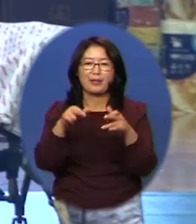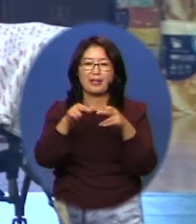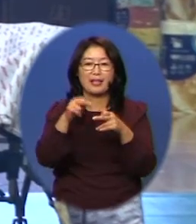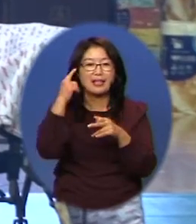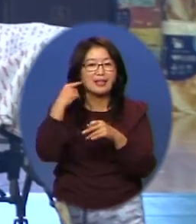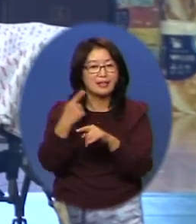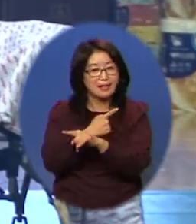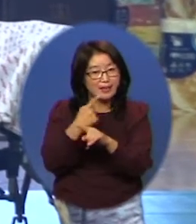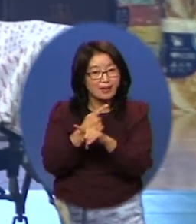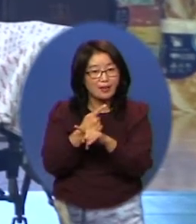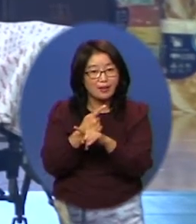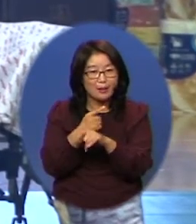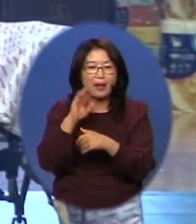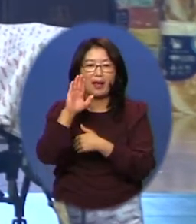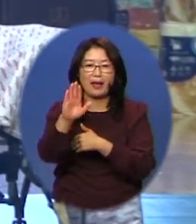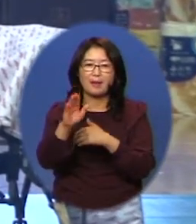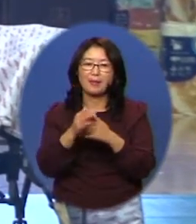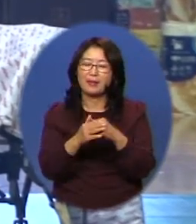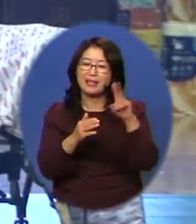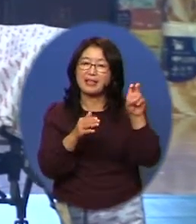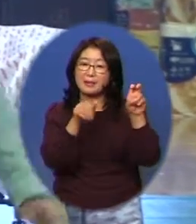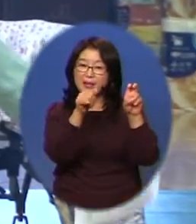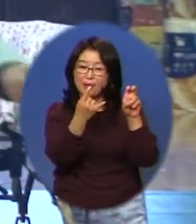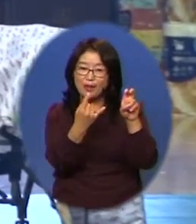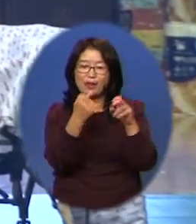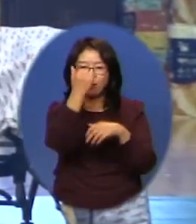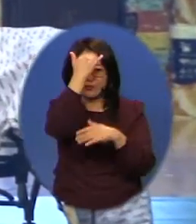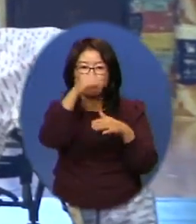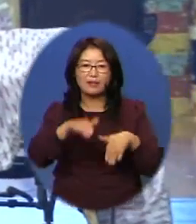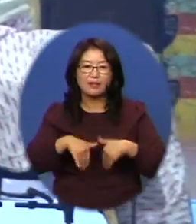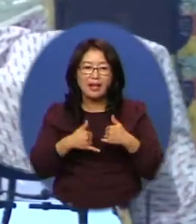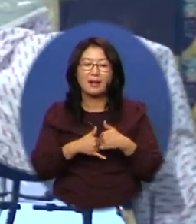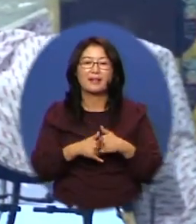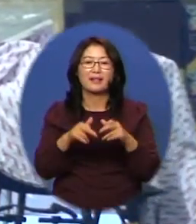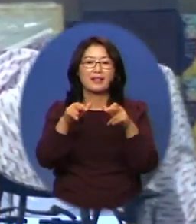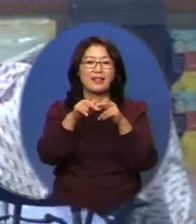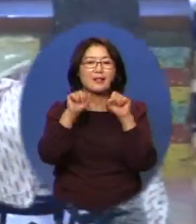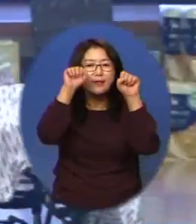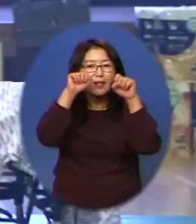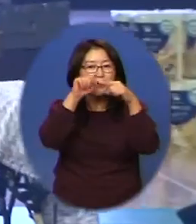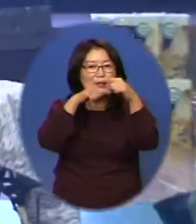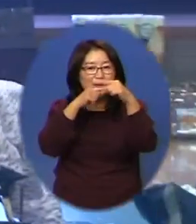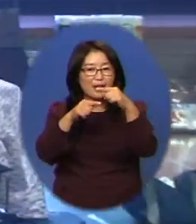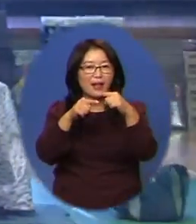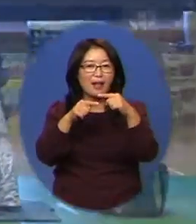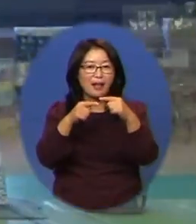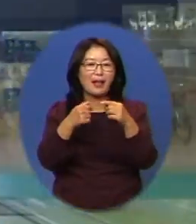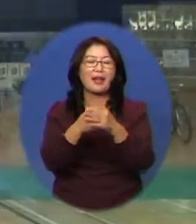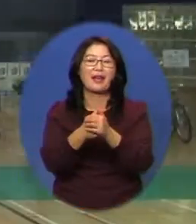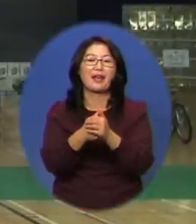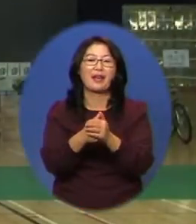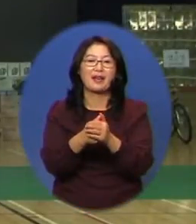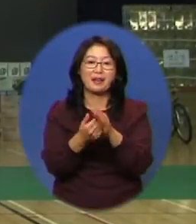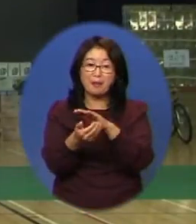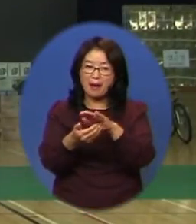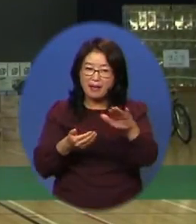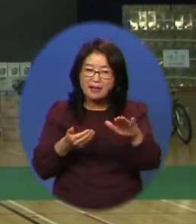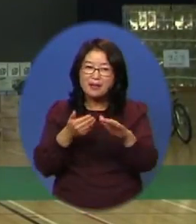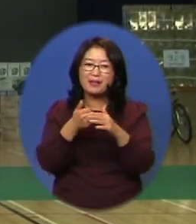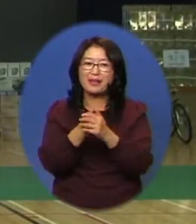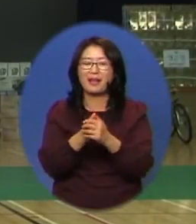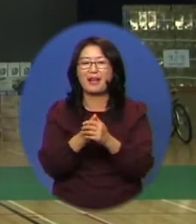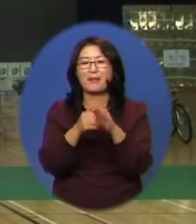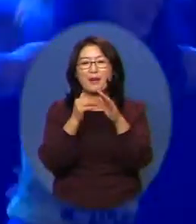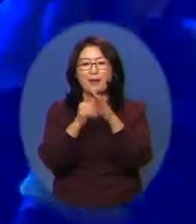개최될 제21회 충남 장애인 체육대회를 대비하여 홍성군 대표 선수들의 사기 진작을 위해 마련된